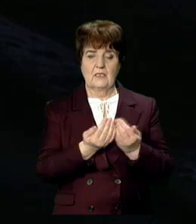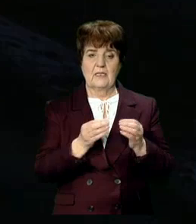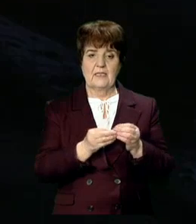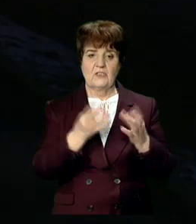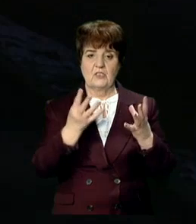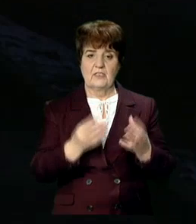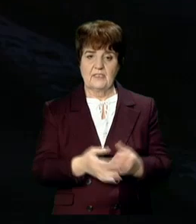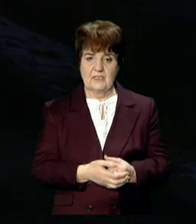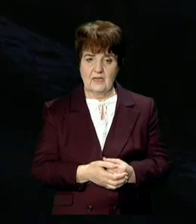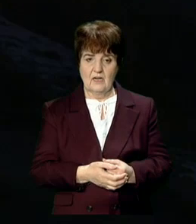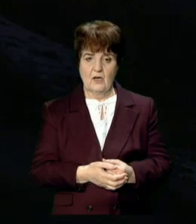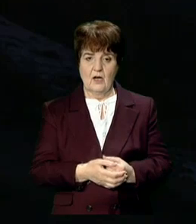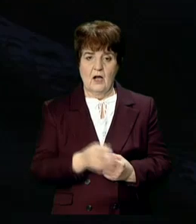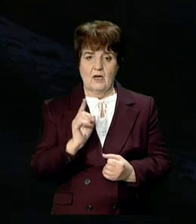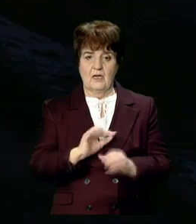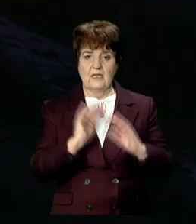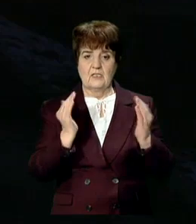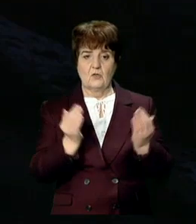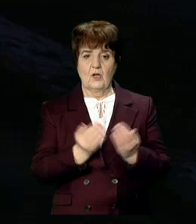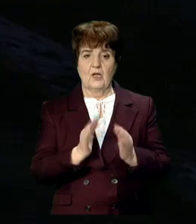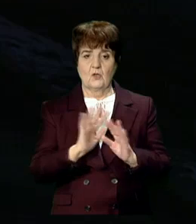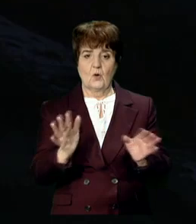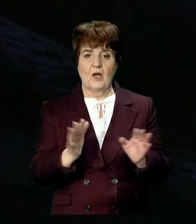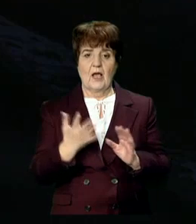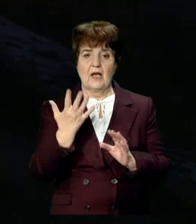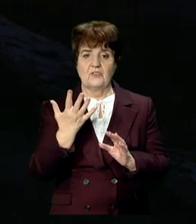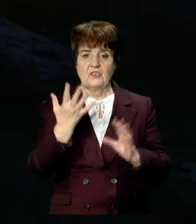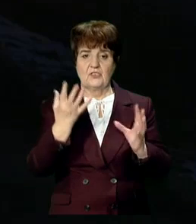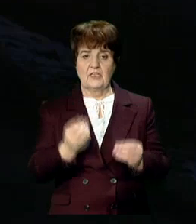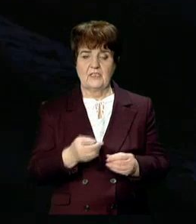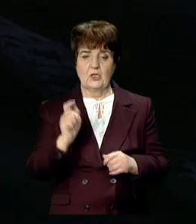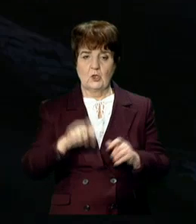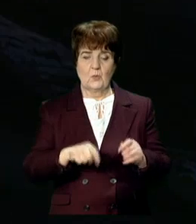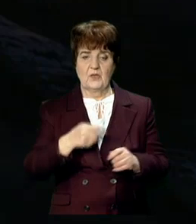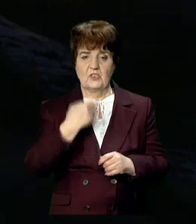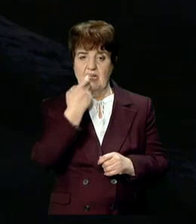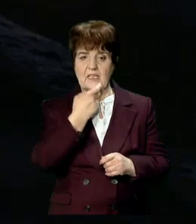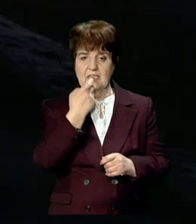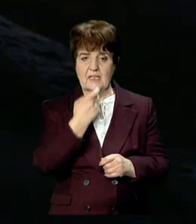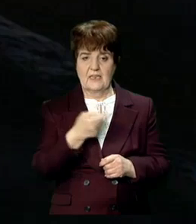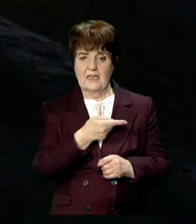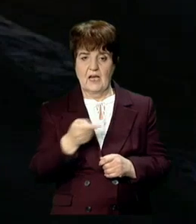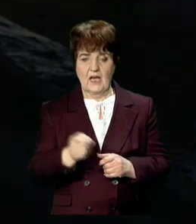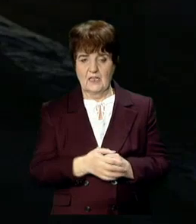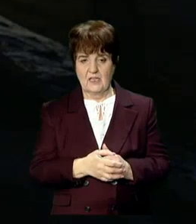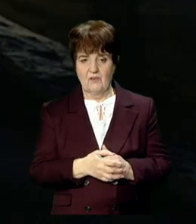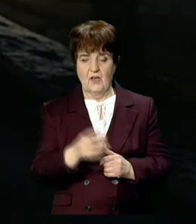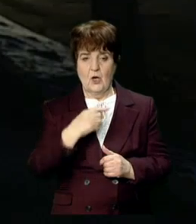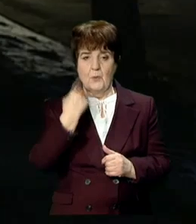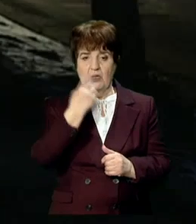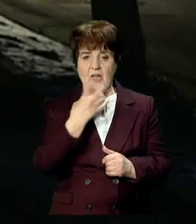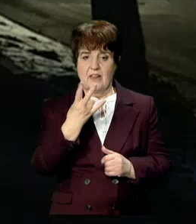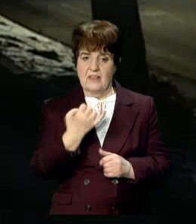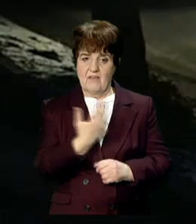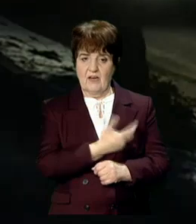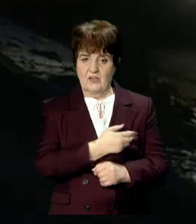zile și va putea ieși din izolare doar în a 5-a zi după ce va fi testată negativ. Iar dacă persoanele sunt vaccinate, acestea